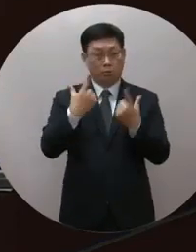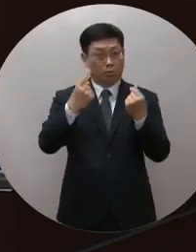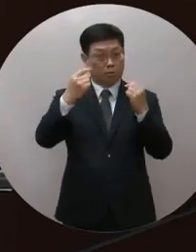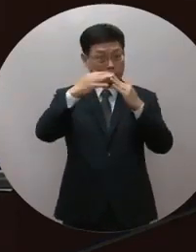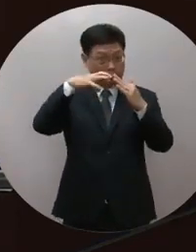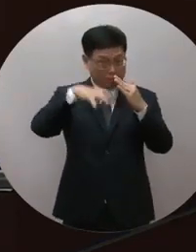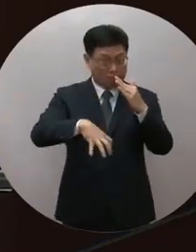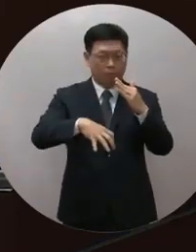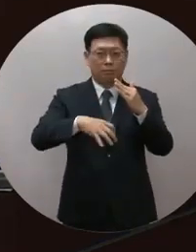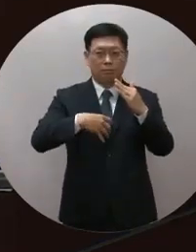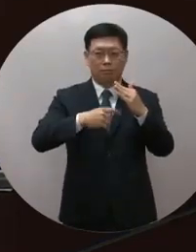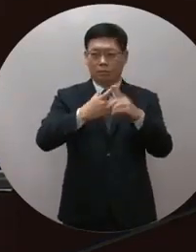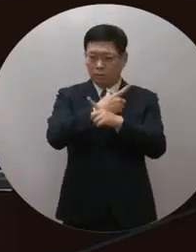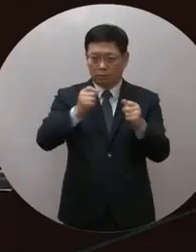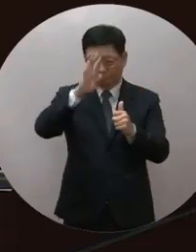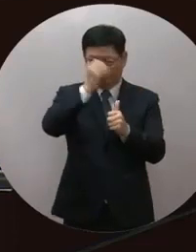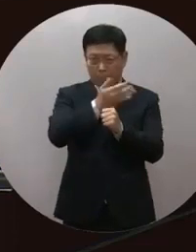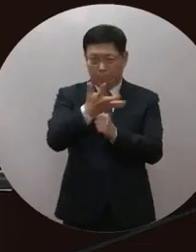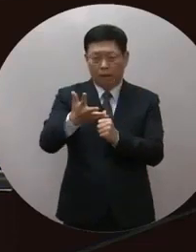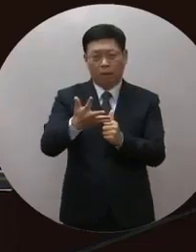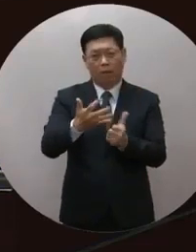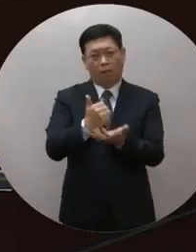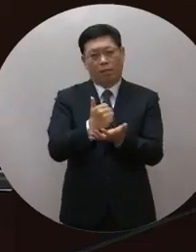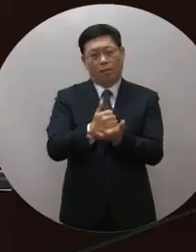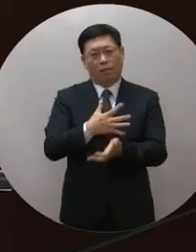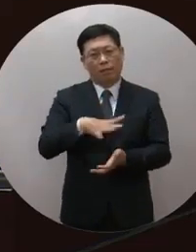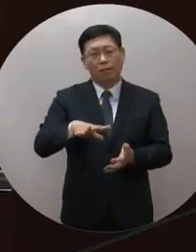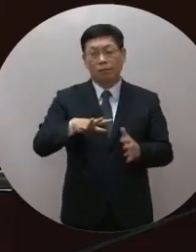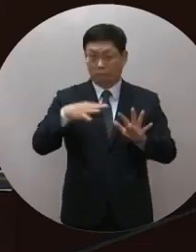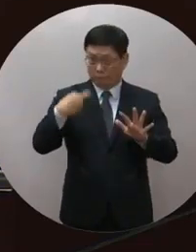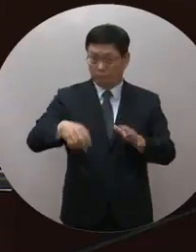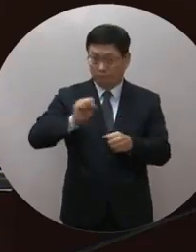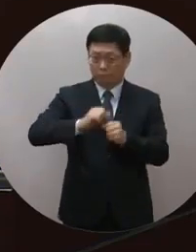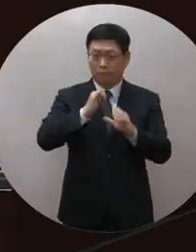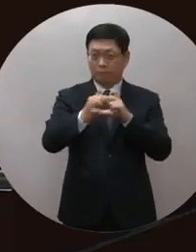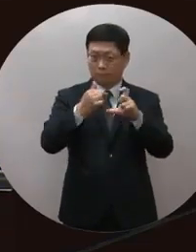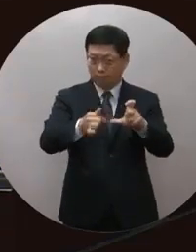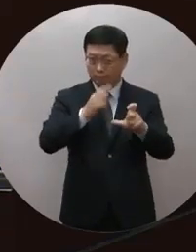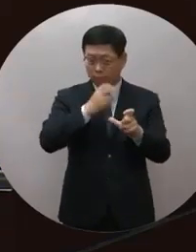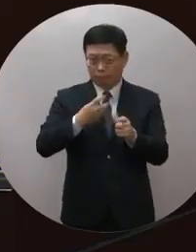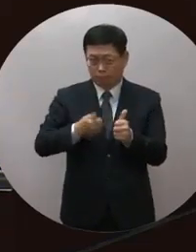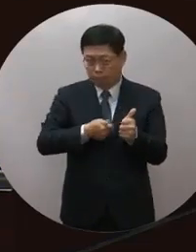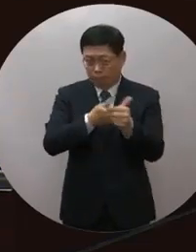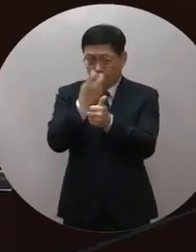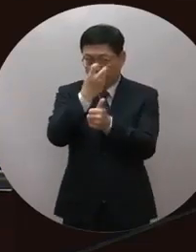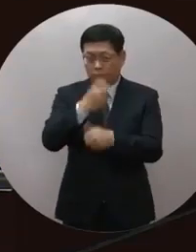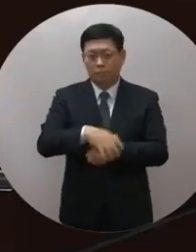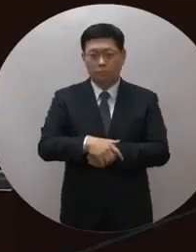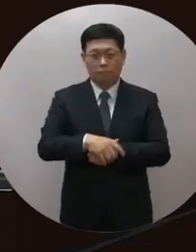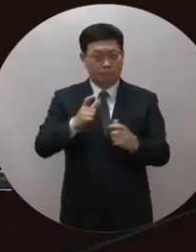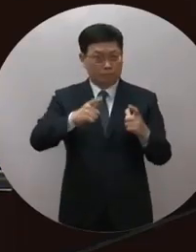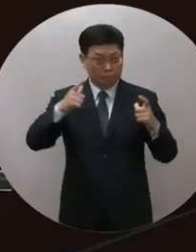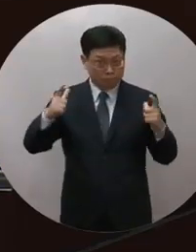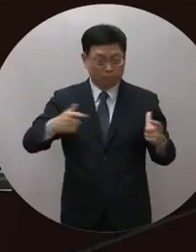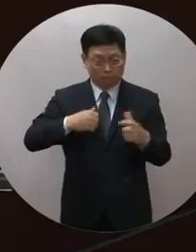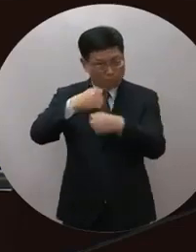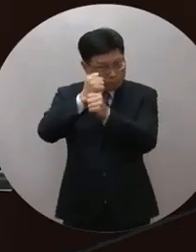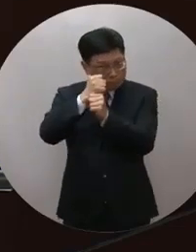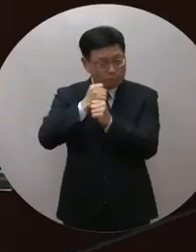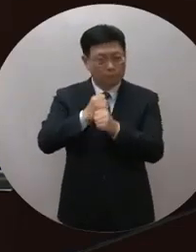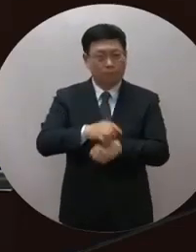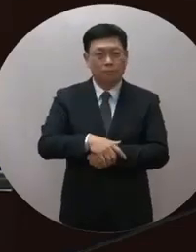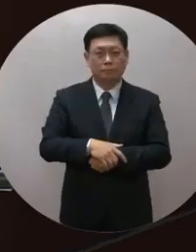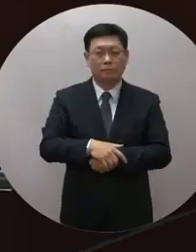家庭的感染者，也更启动加强社区的监控监测，扩大采验的范